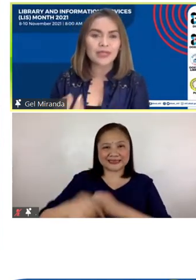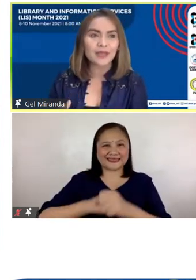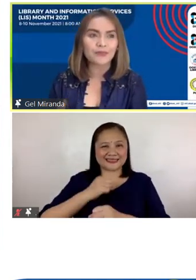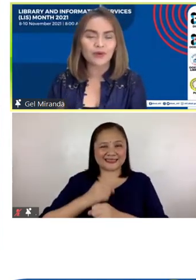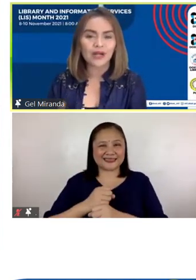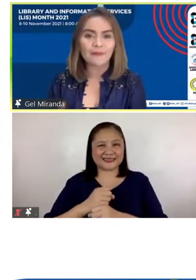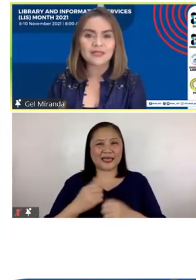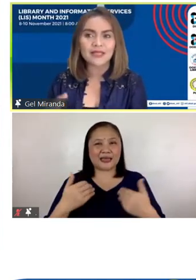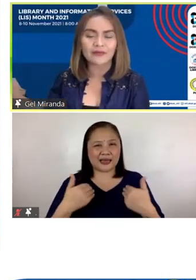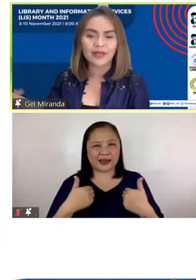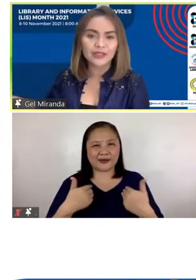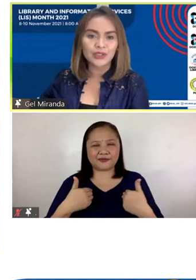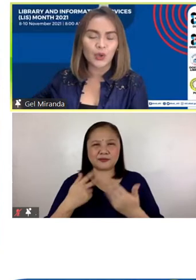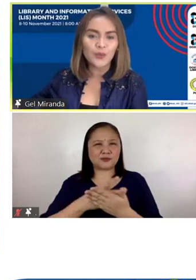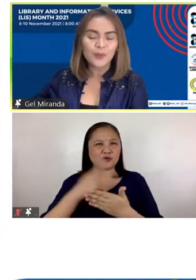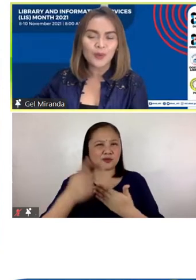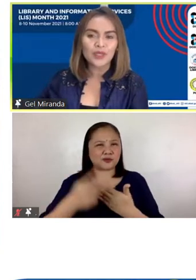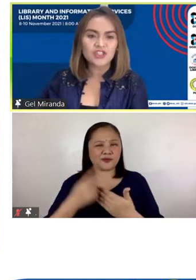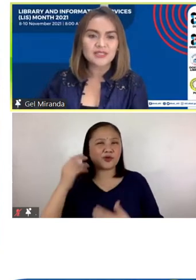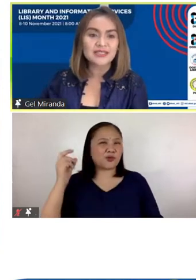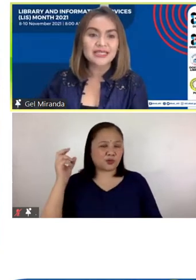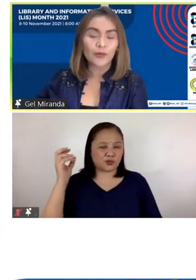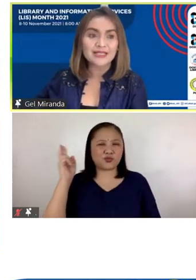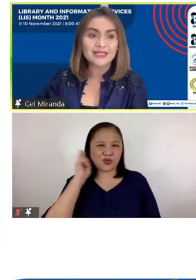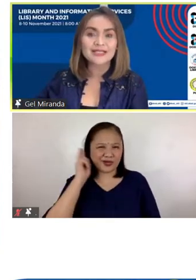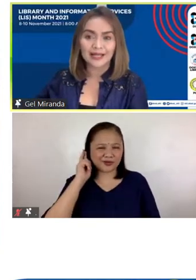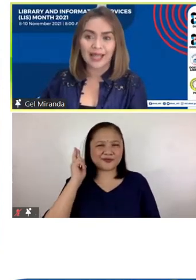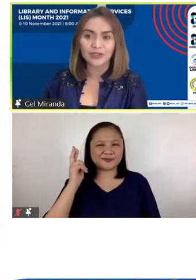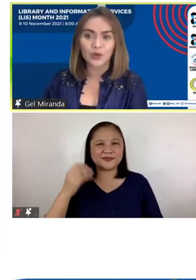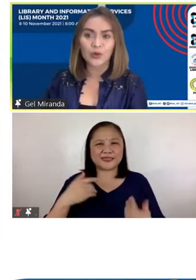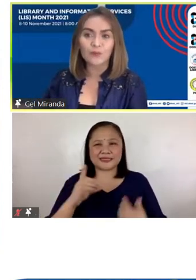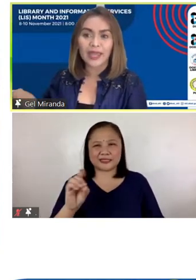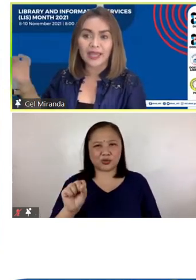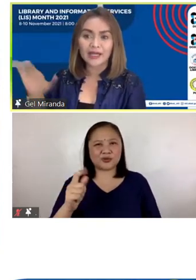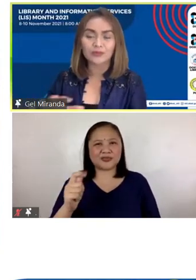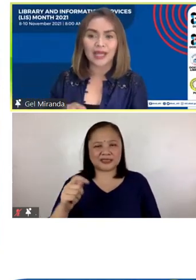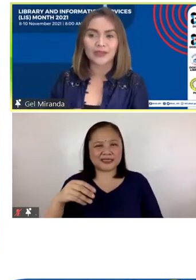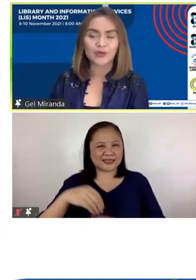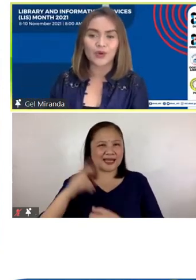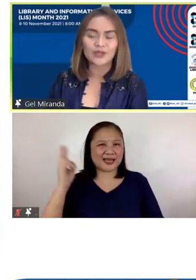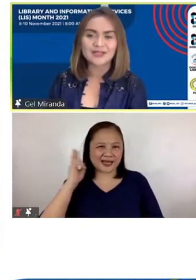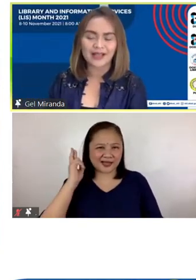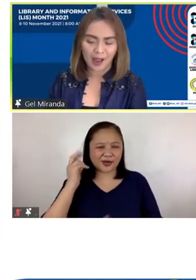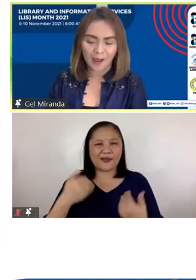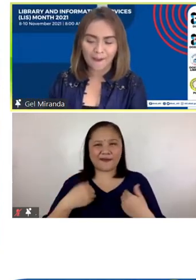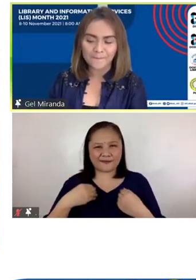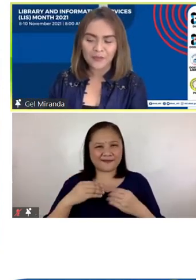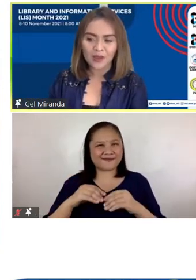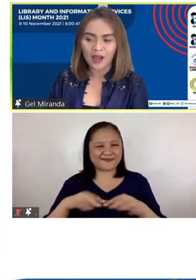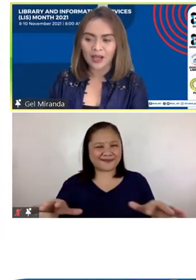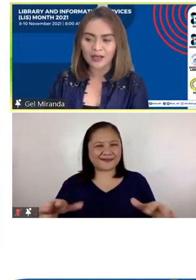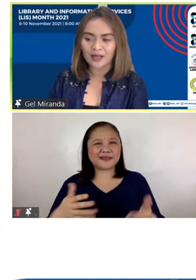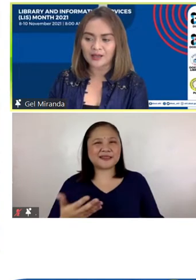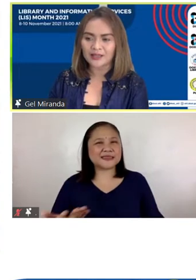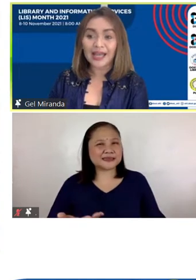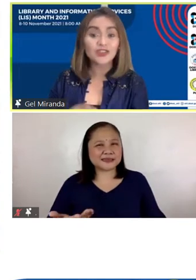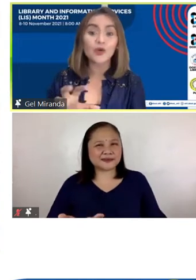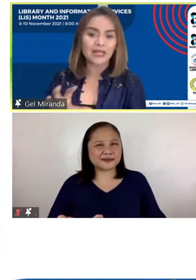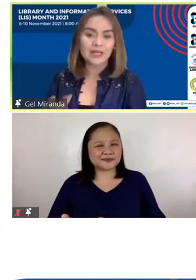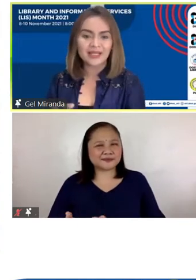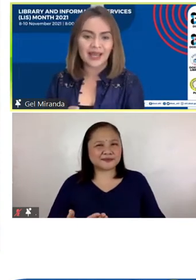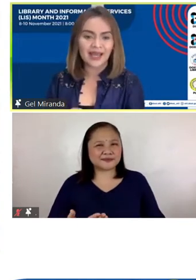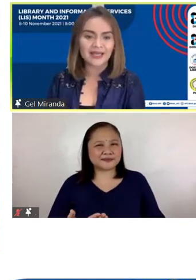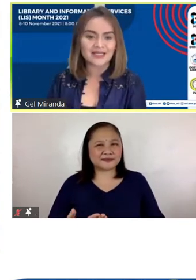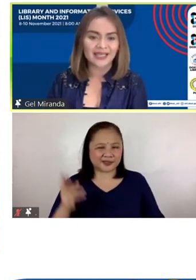na rin po tayong programa sa radio, which is DOST sa radio. May airing po tayo noon sa